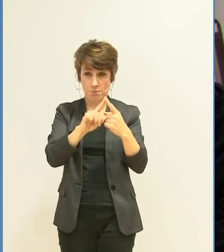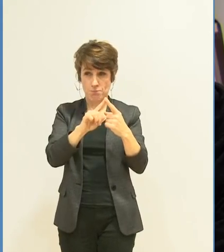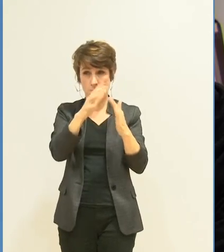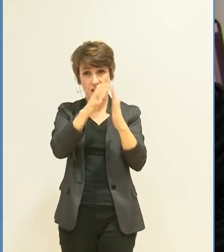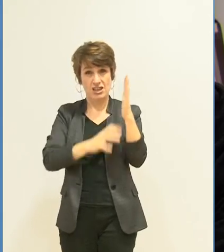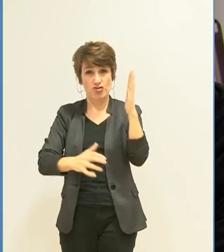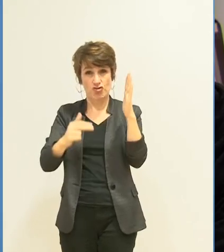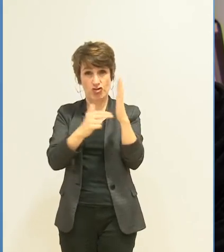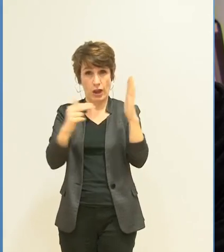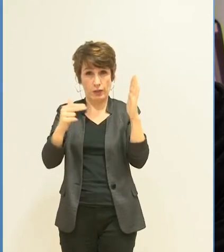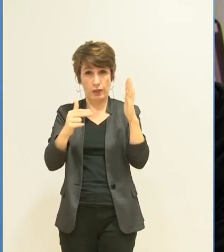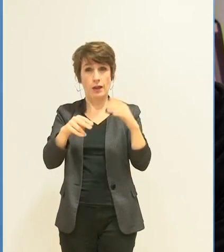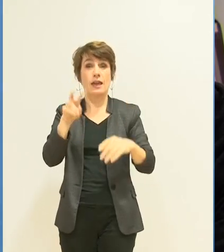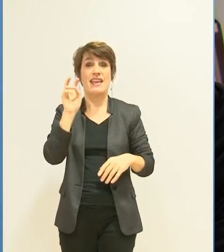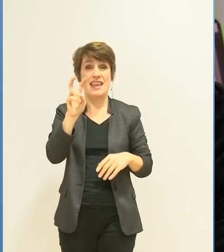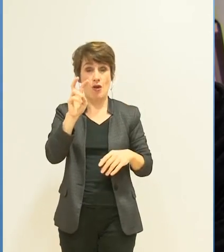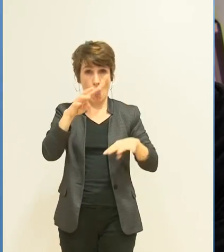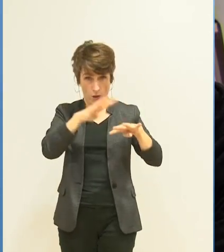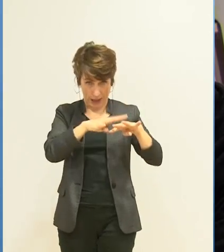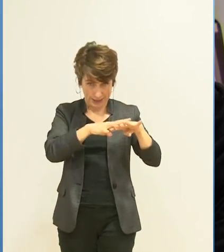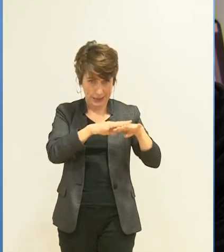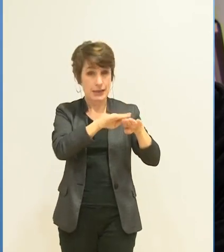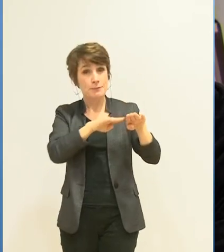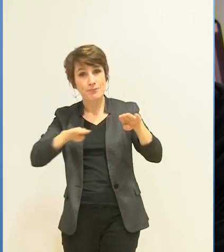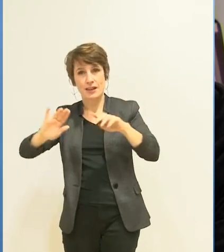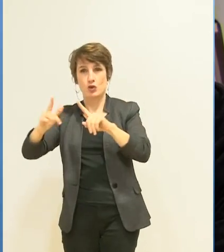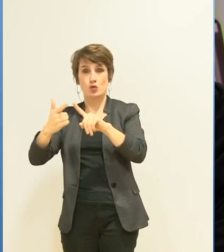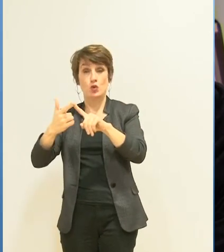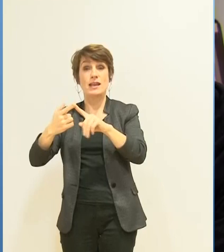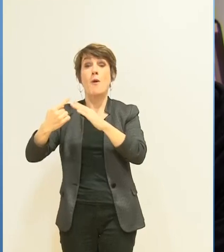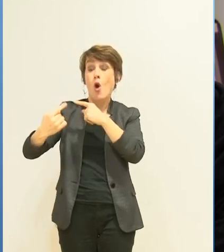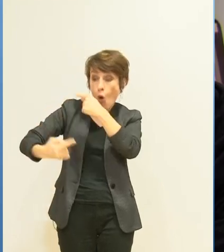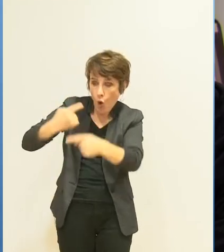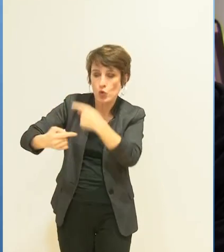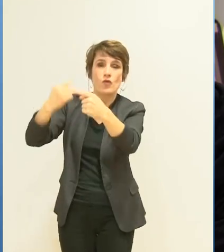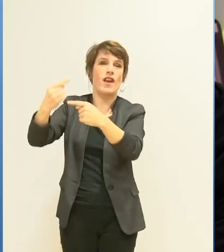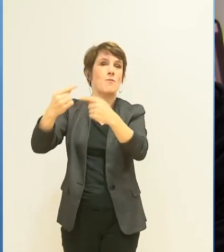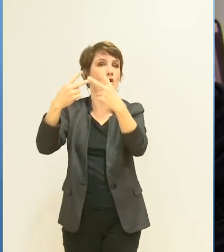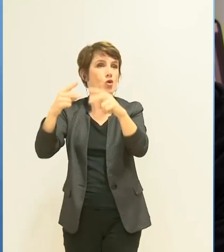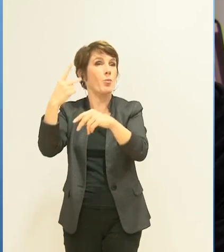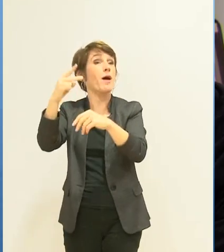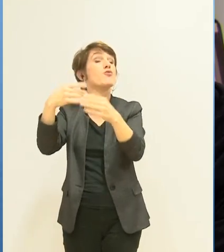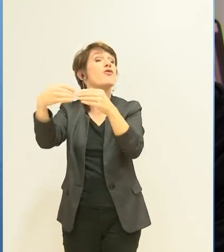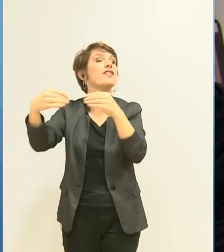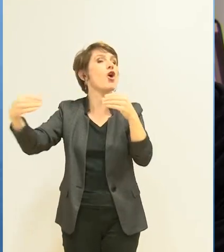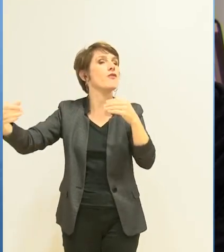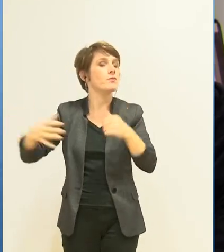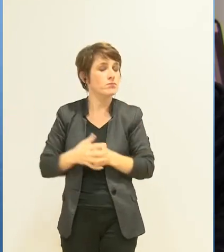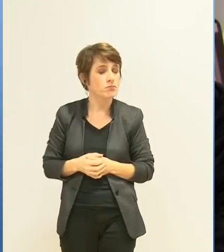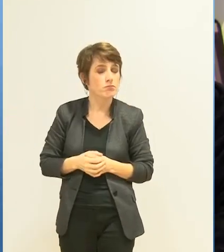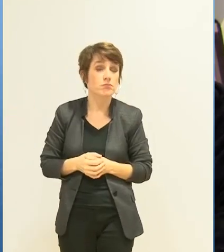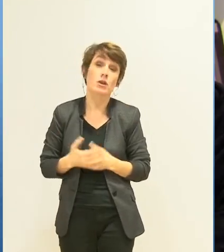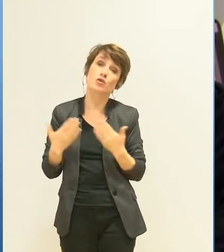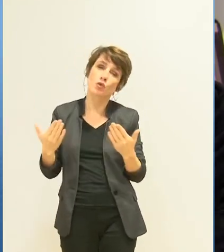quartier d'autre part ce qui concerne ce que vous nommez le renouvellement urbain des villes neuves c'est ce qu'on appelle en jargon